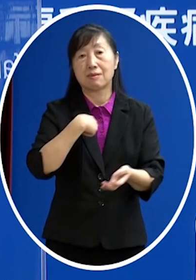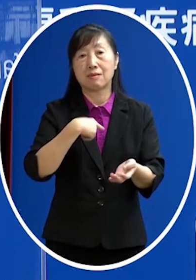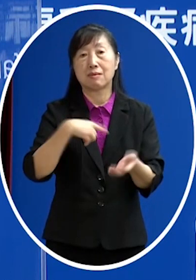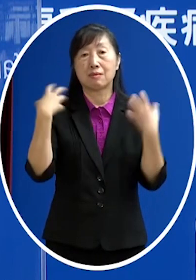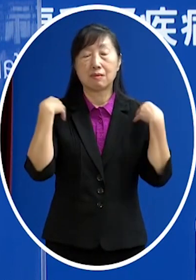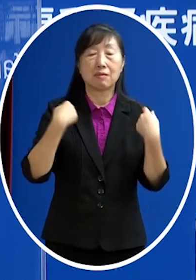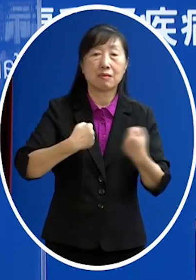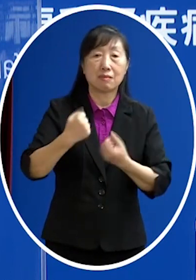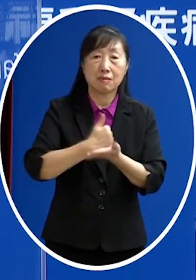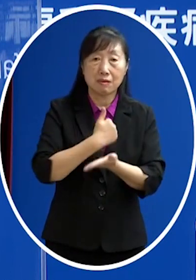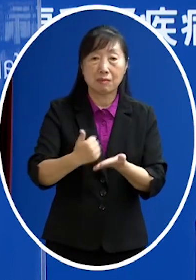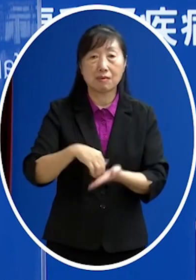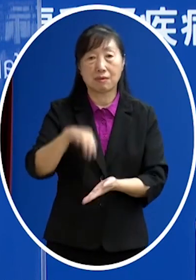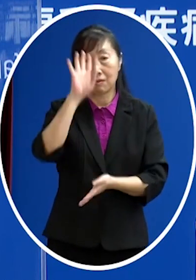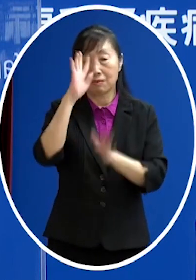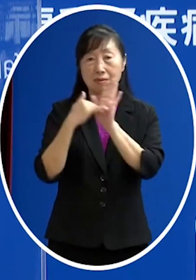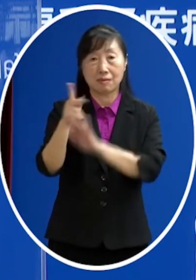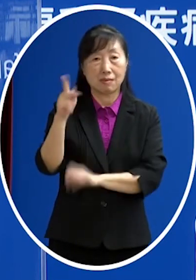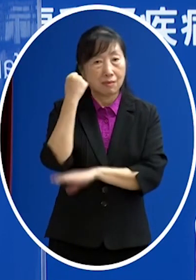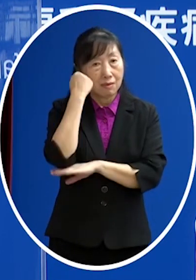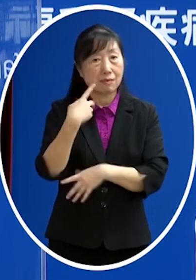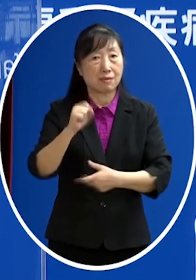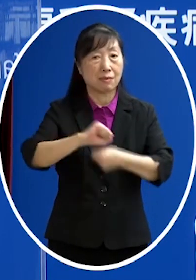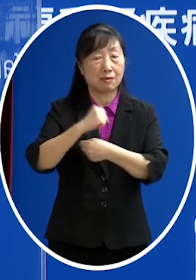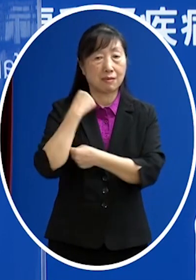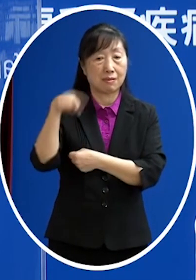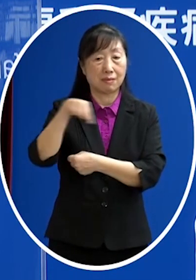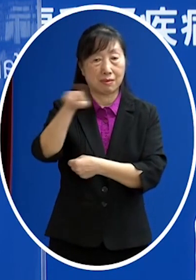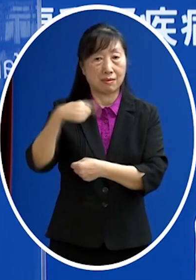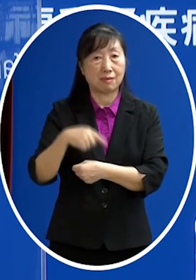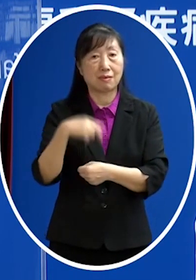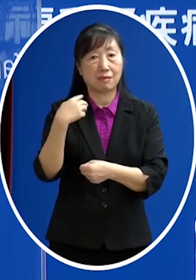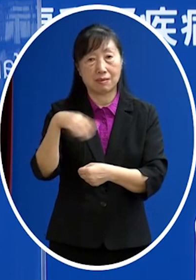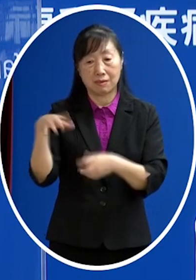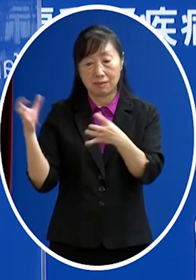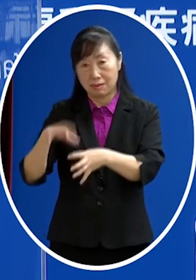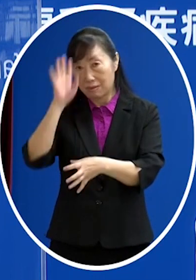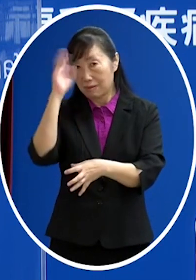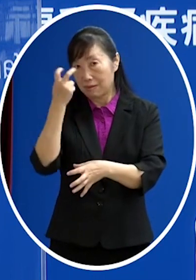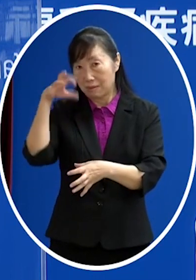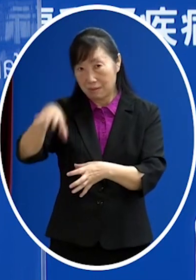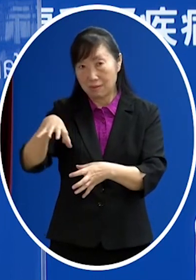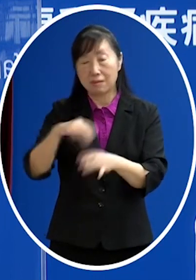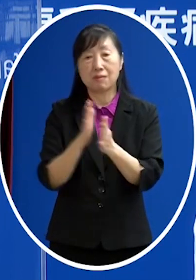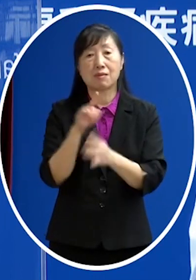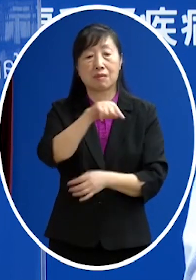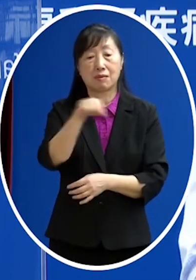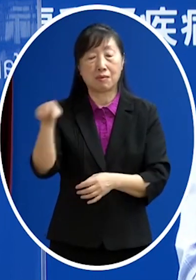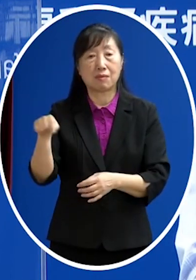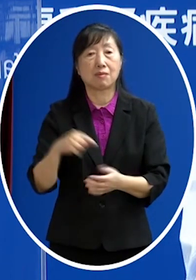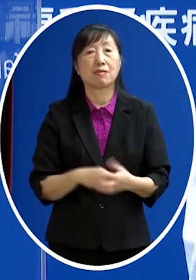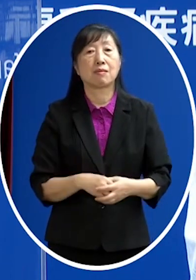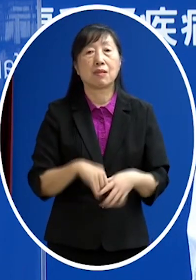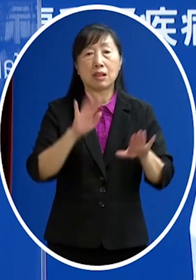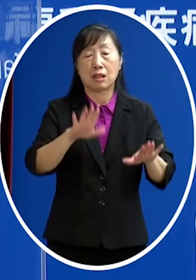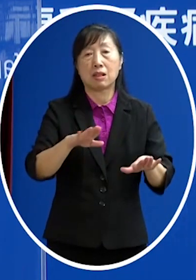员，还有防疫旅馆加强的防疫旅馆，还有集中检疫所相关这些，要把这一次